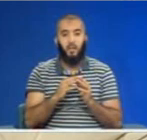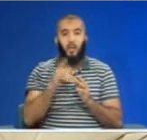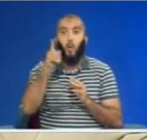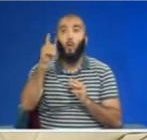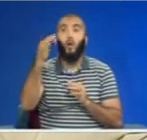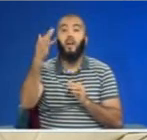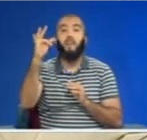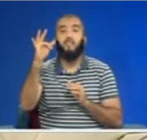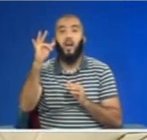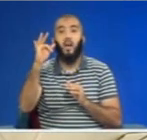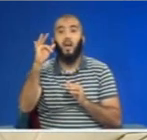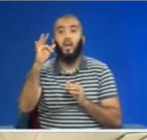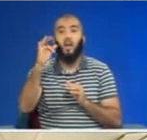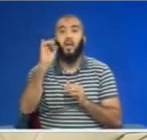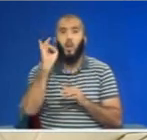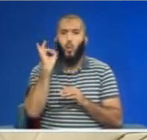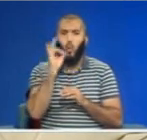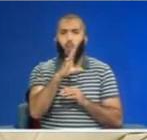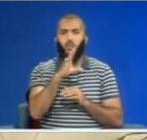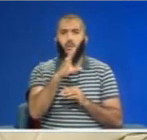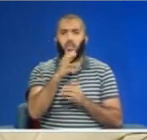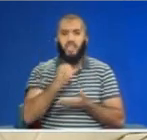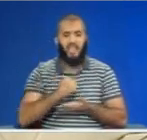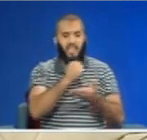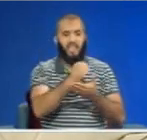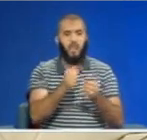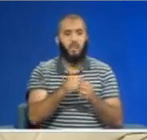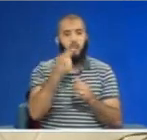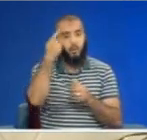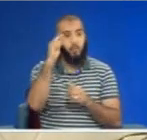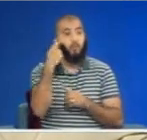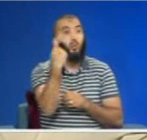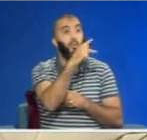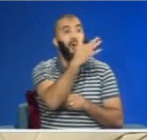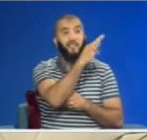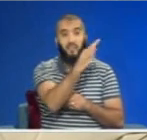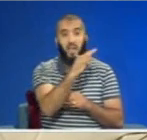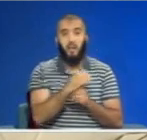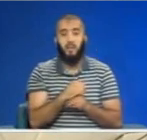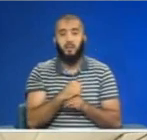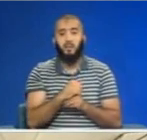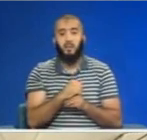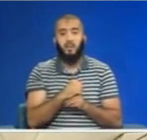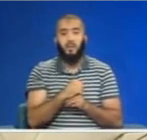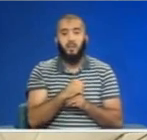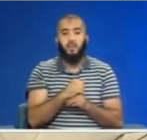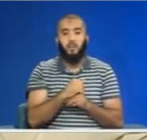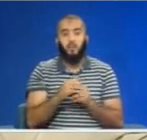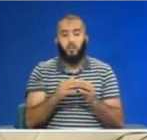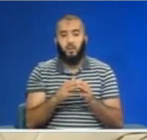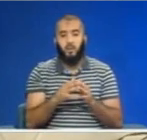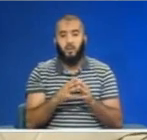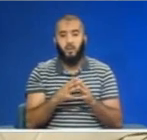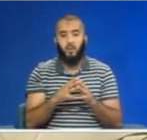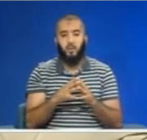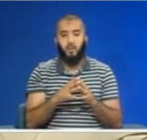ورفض أن يشارك إخوته بالنسبة إليه له حلال، إذا لم يكن بإعاز منه